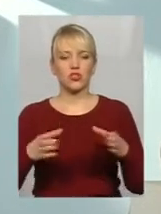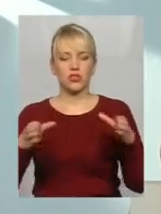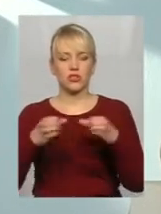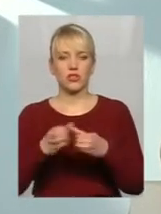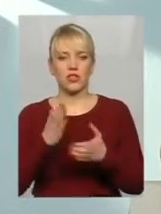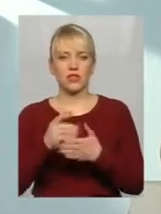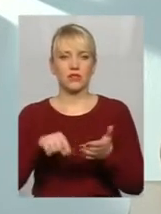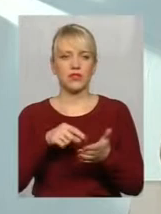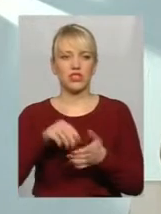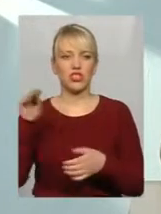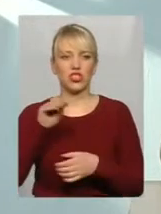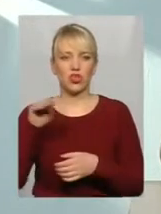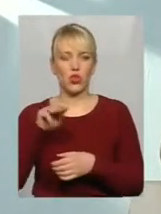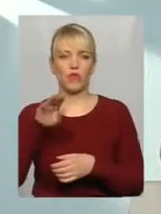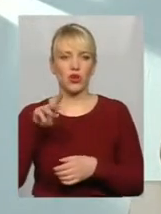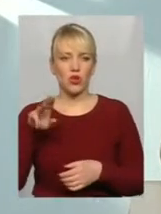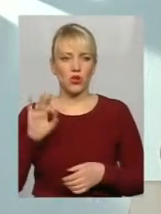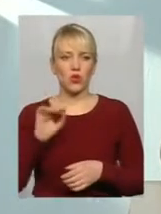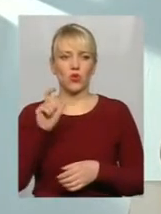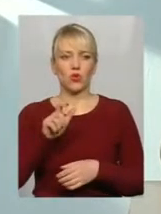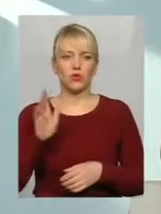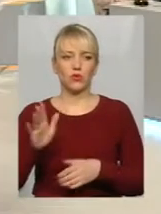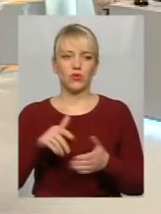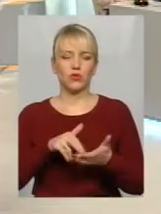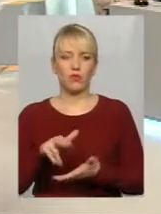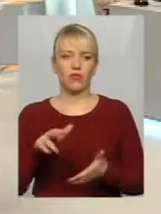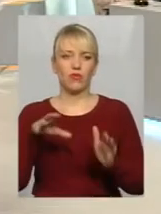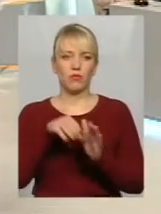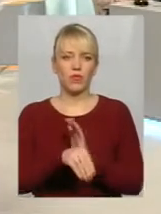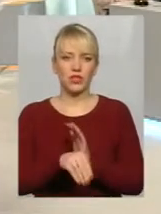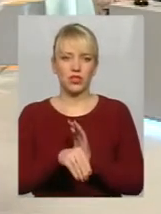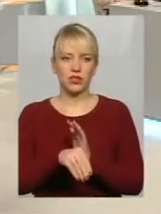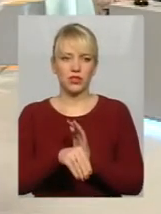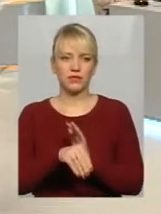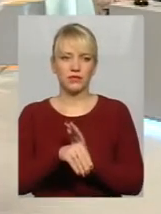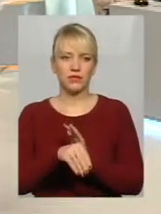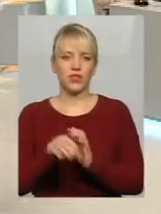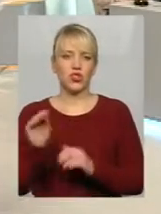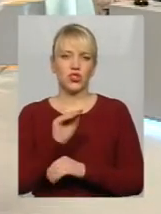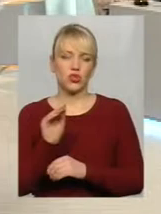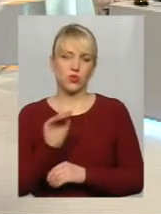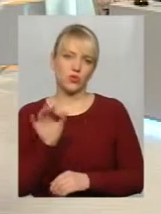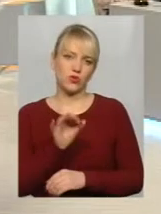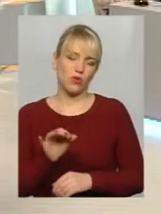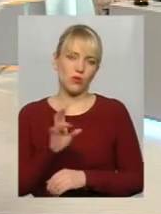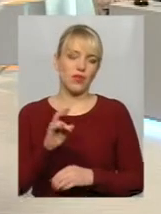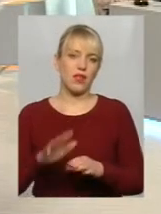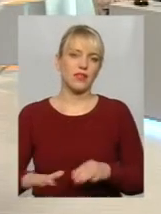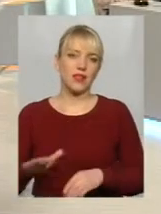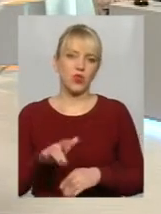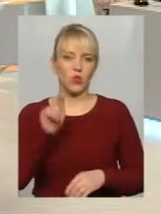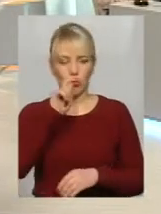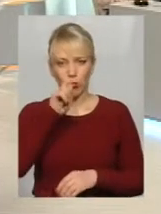місті Житомир, то строковики будуть приходити на межах Житомира або Житомирської області. На території Луганської